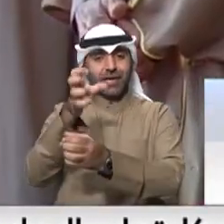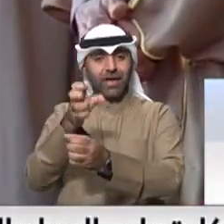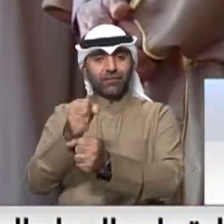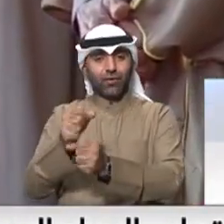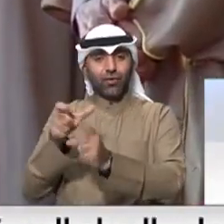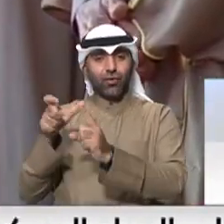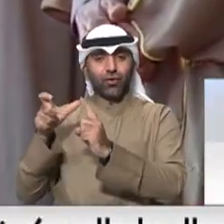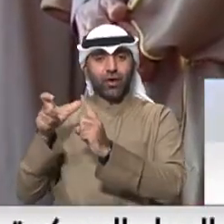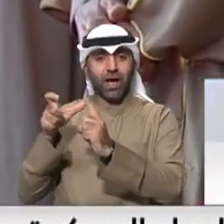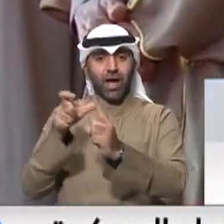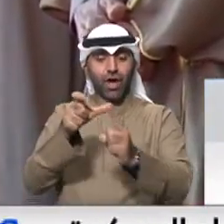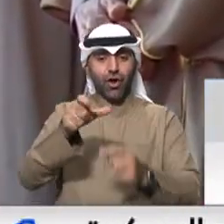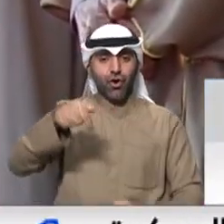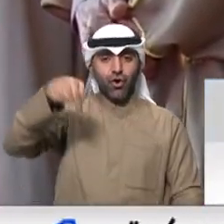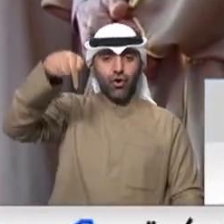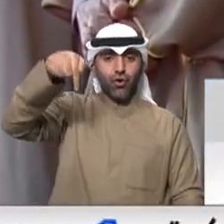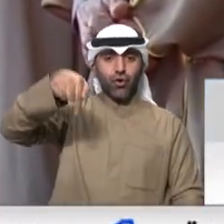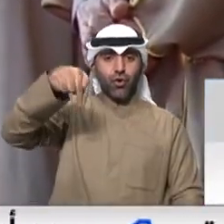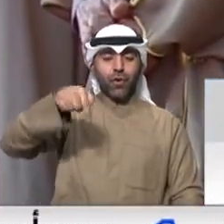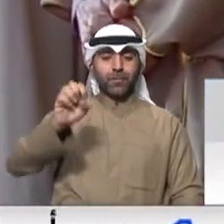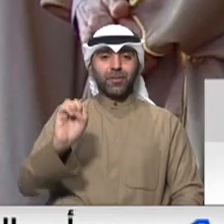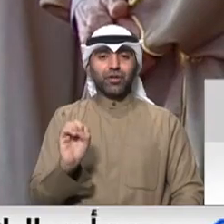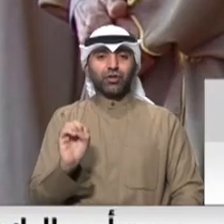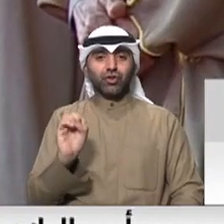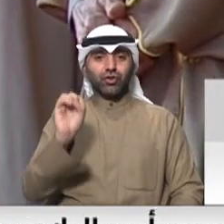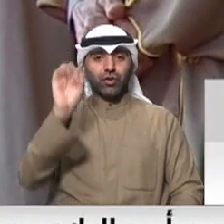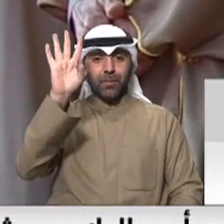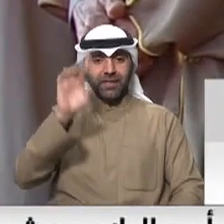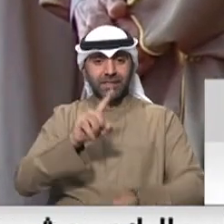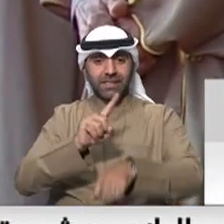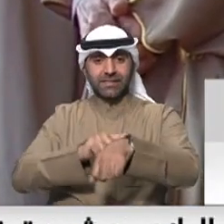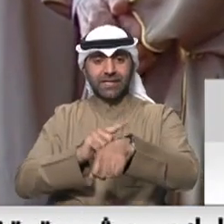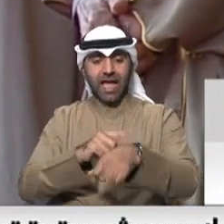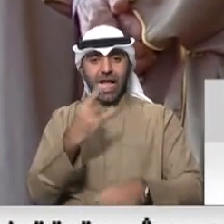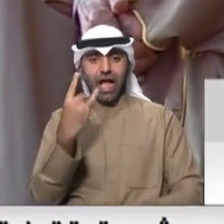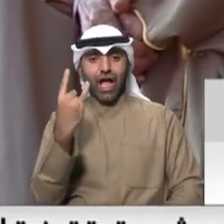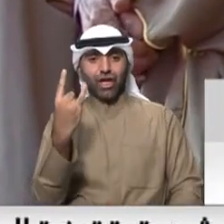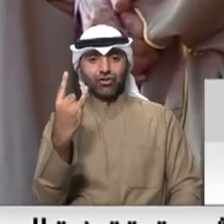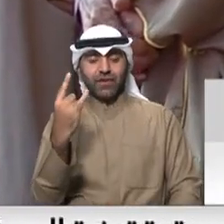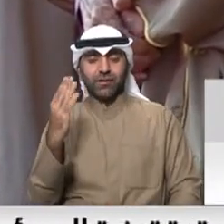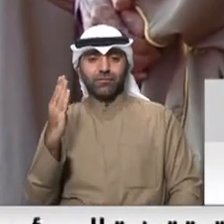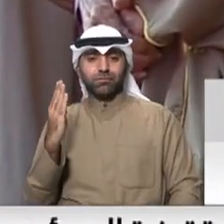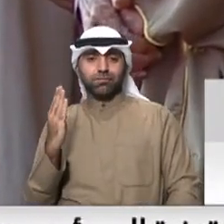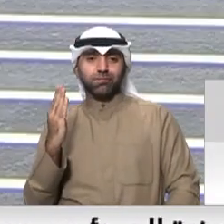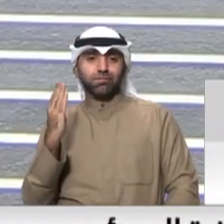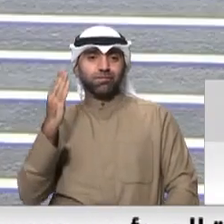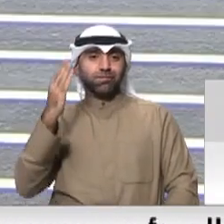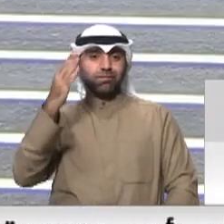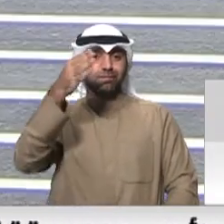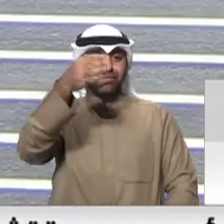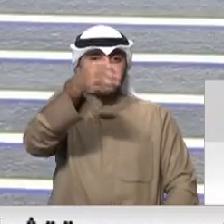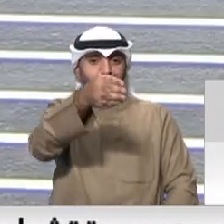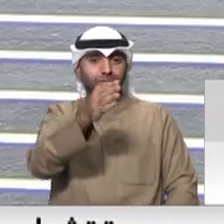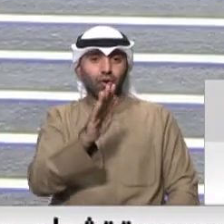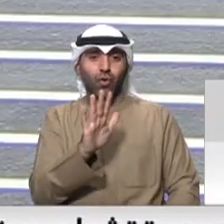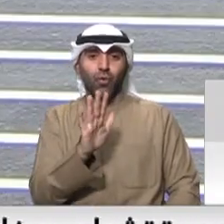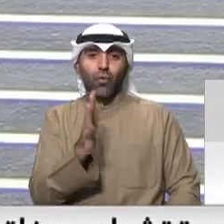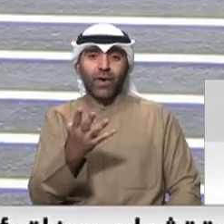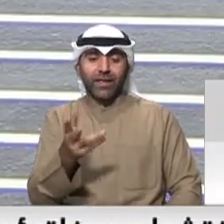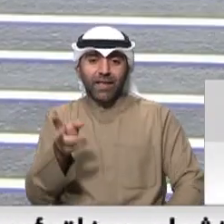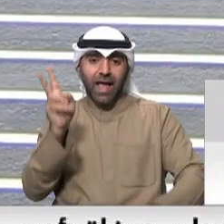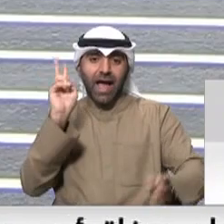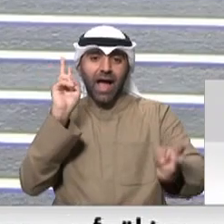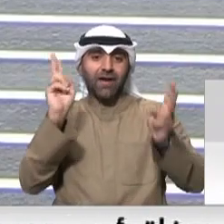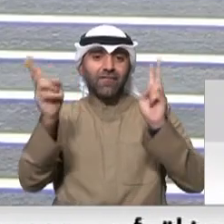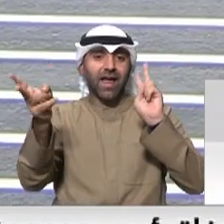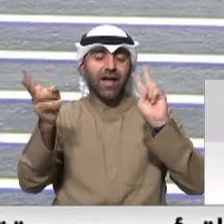المسلحة برعايته وحضوره صباح اليوم حفل تخرج دفعة الطلبة الضباط الجامعيين 23 بكلية